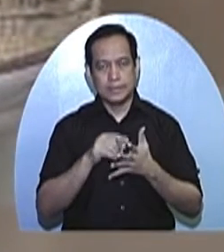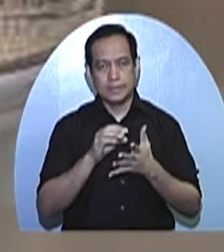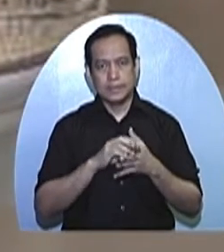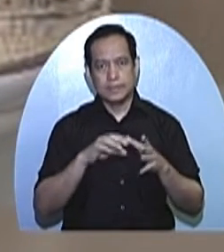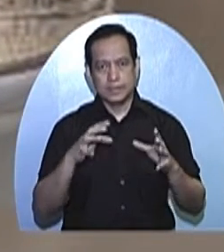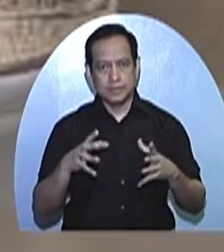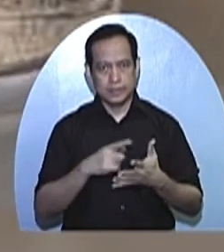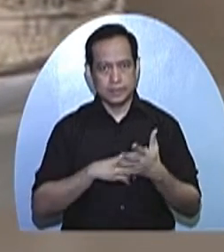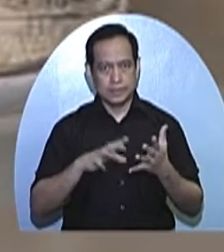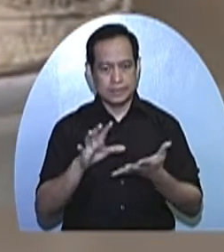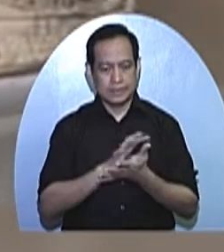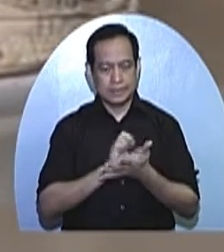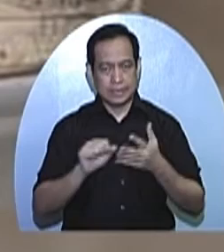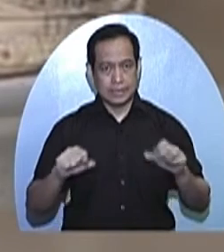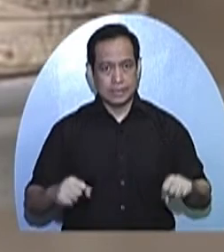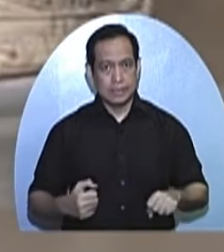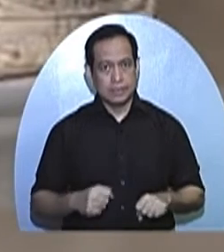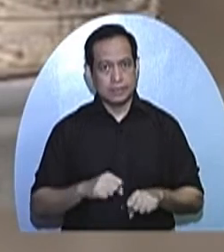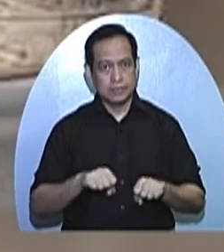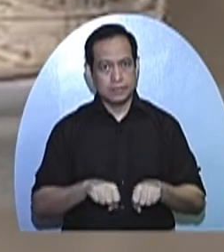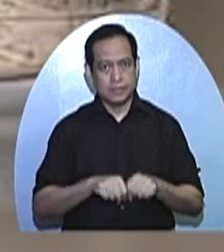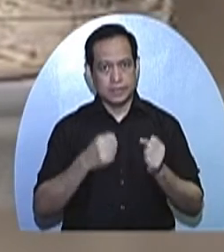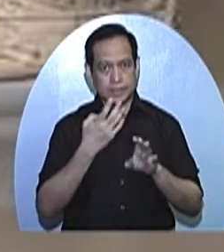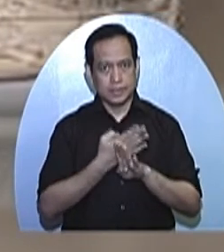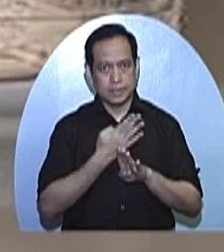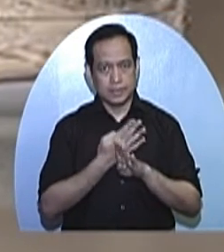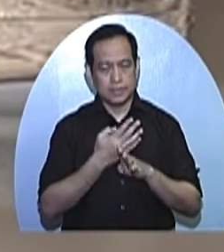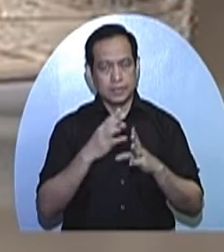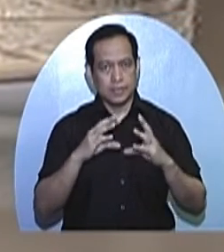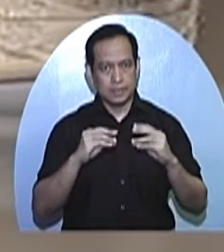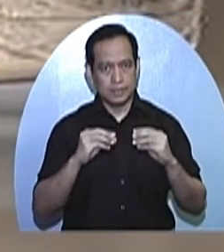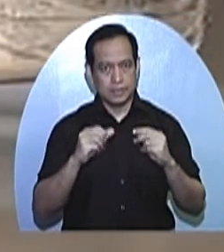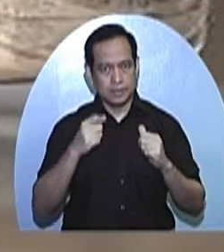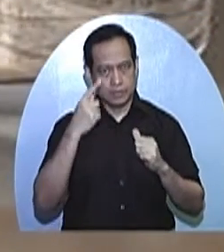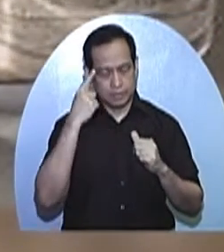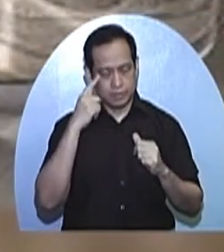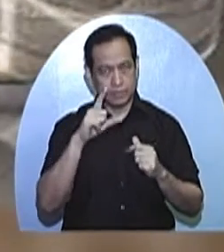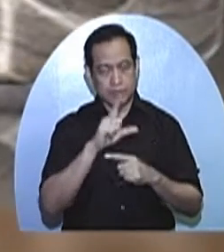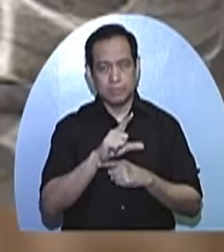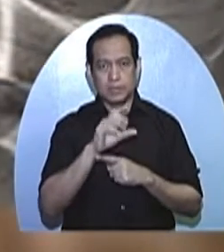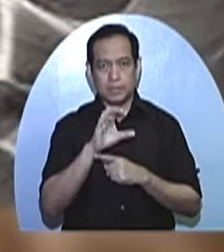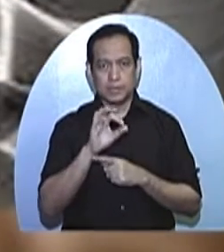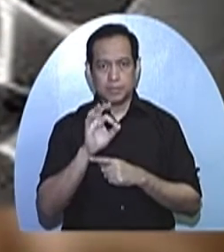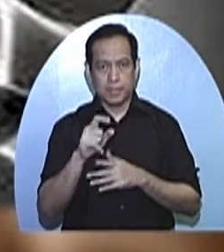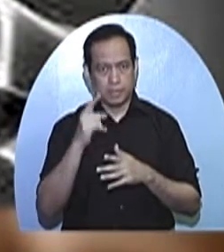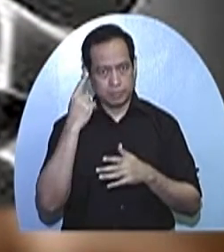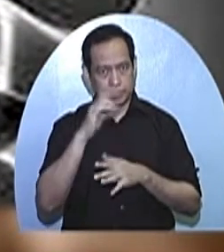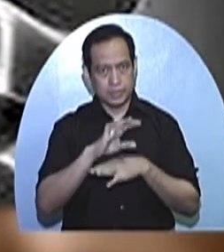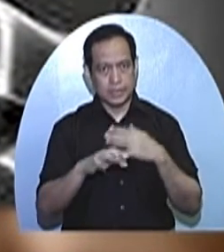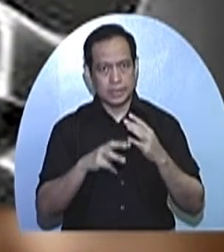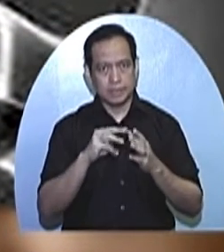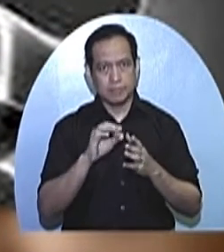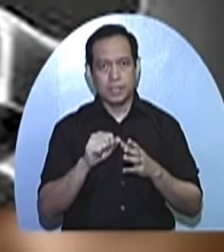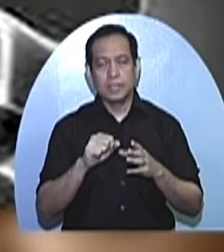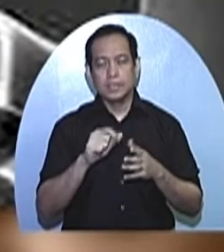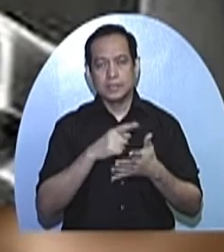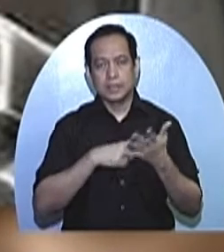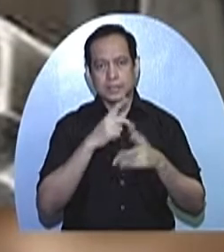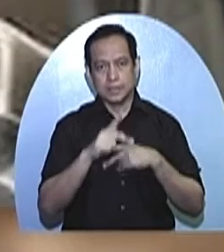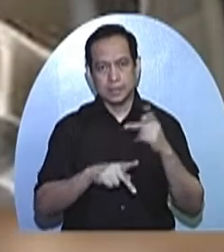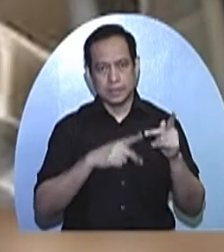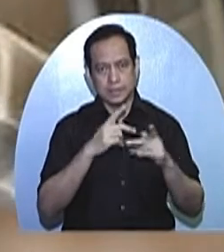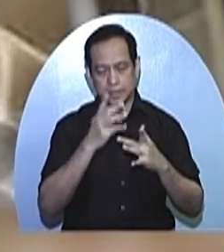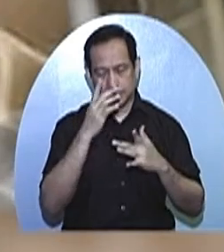ng pagkakabasag sa buto, ang lunas para sa lumbar compression fracture. Para sa mga mild na kaso ng